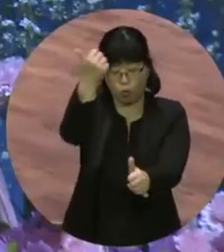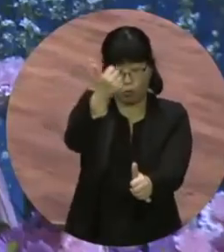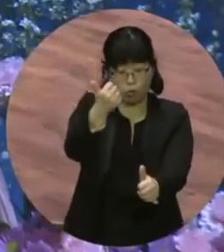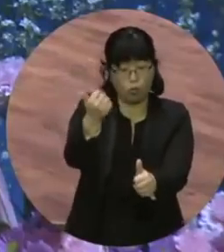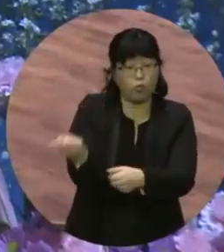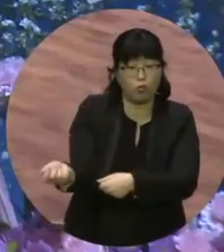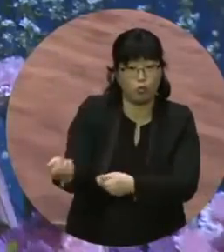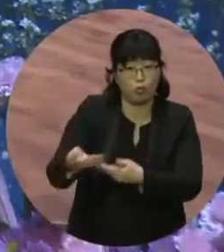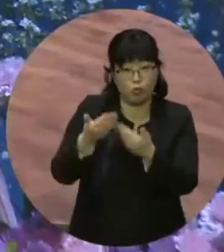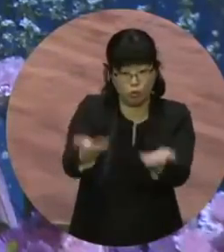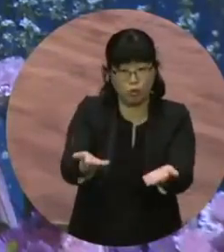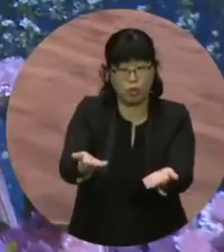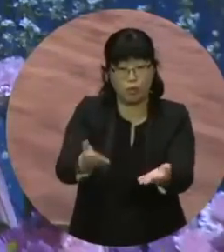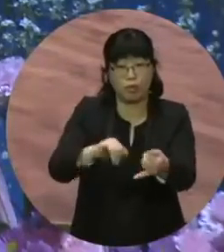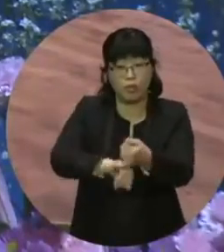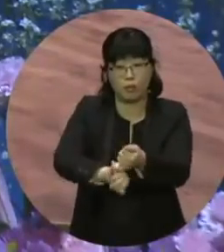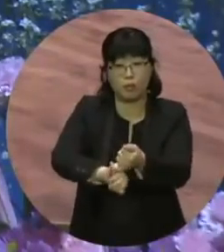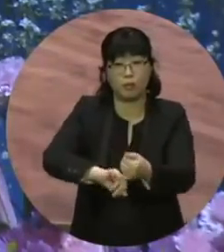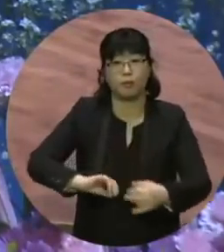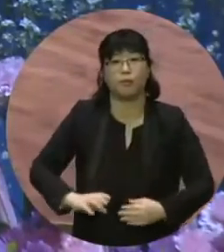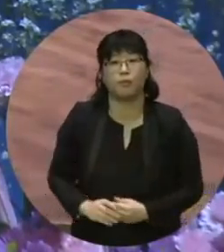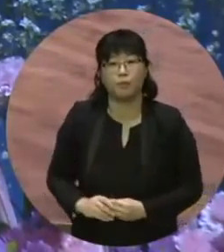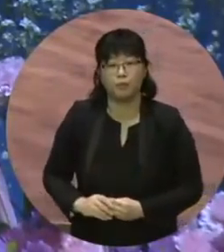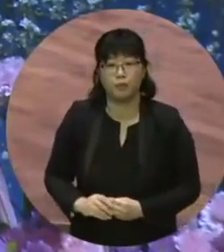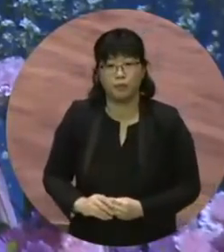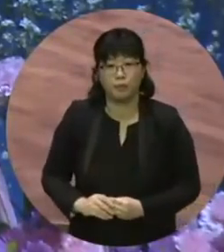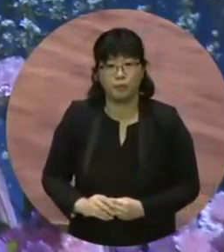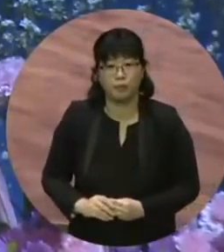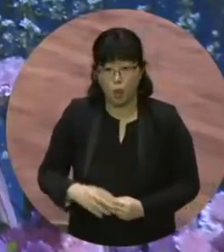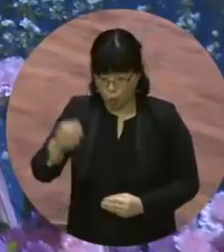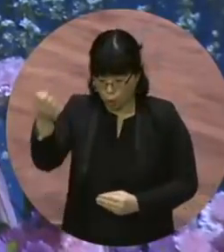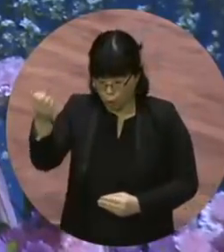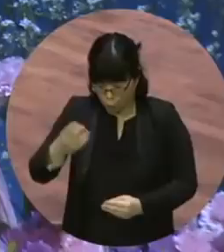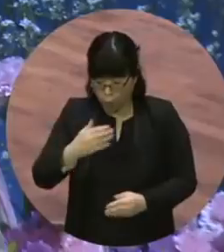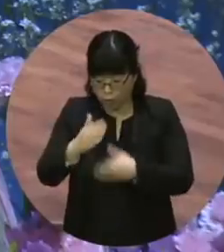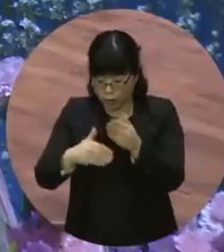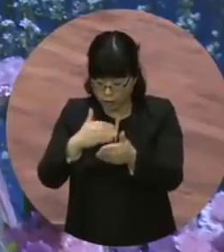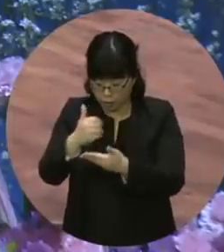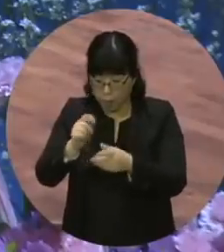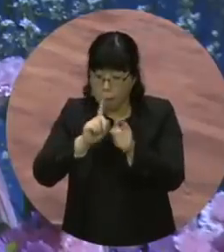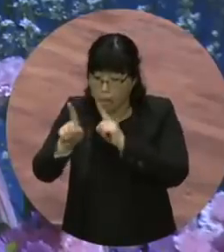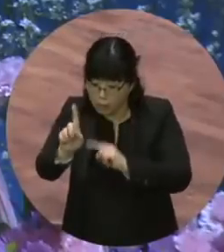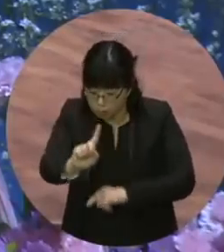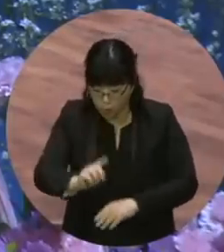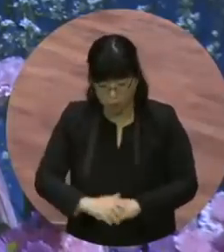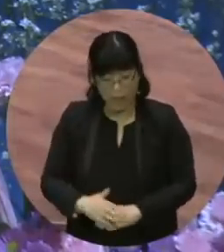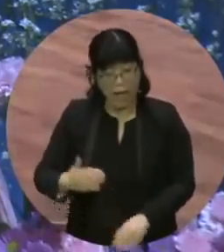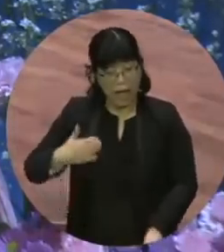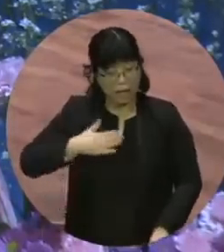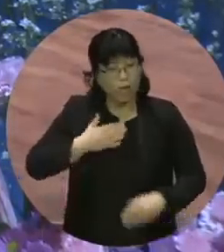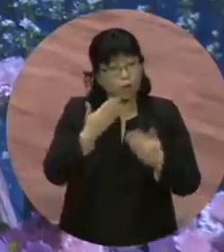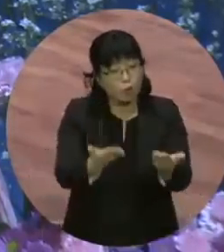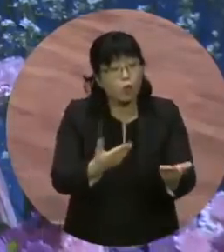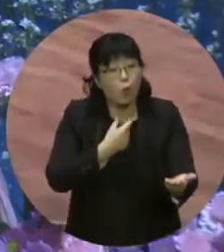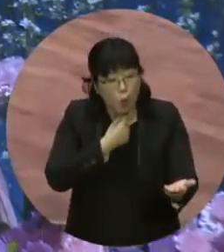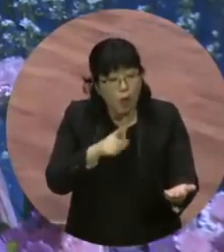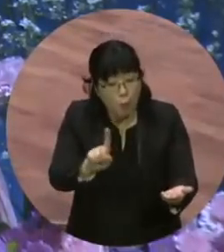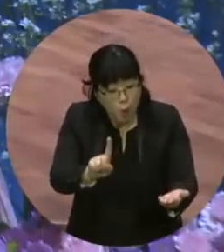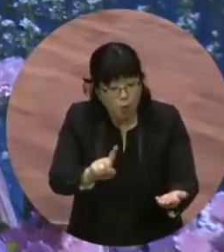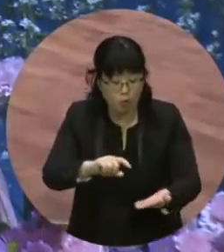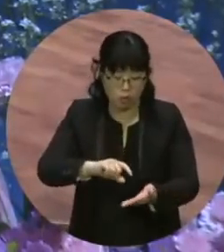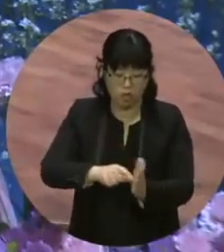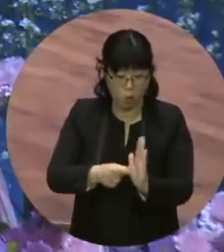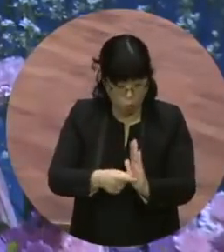계신다는 겁니다. 주고 또 주시기 원하신, 누르고 흔들어 넘치도록 안겨주길 원하는 분이, 그분이 누구냐? 내가